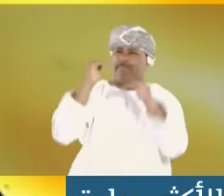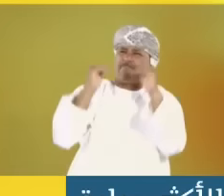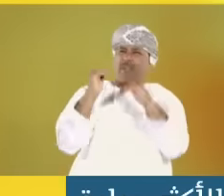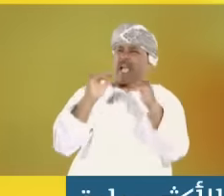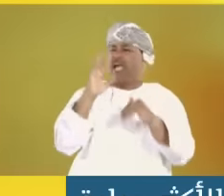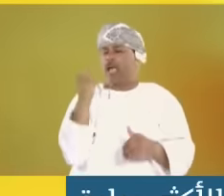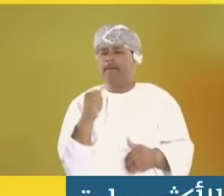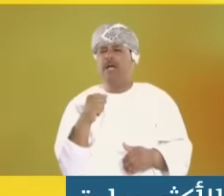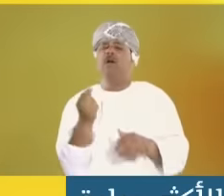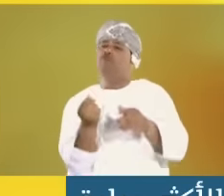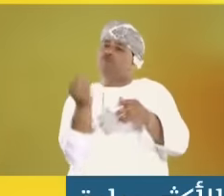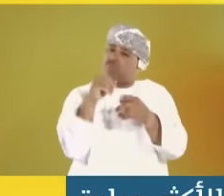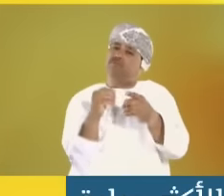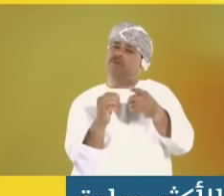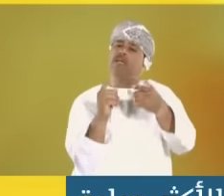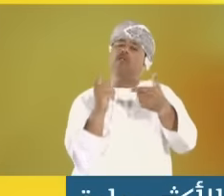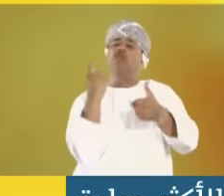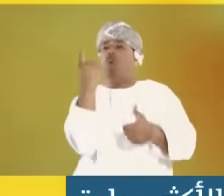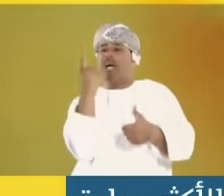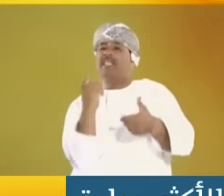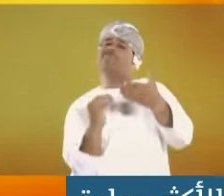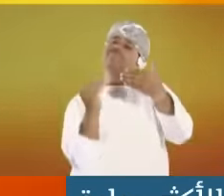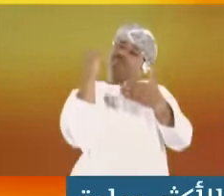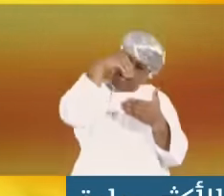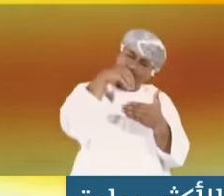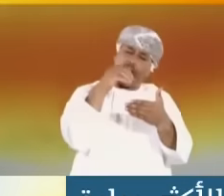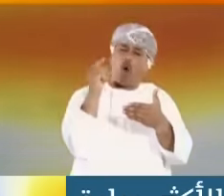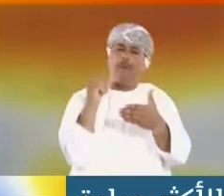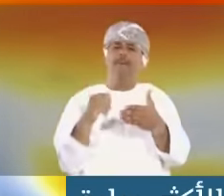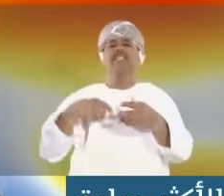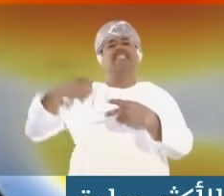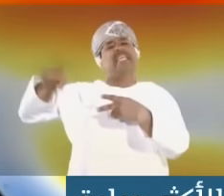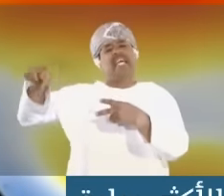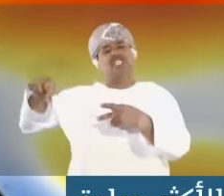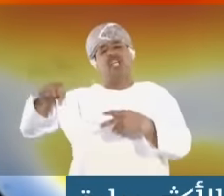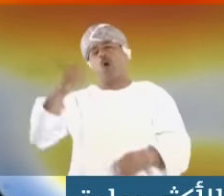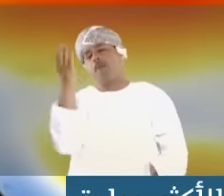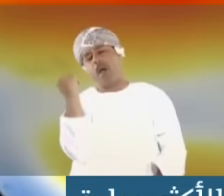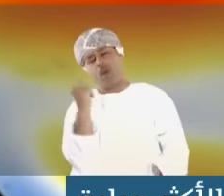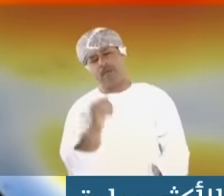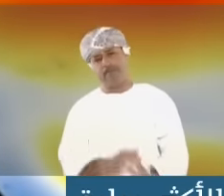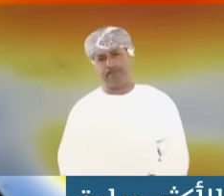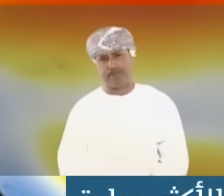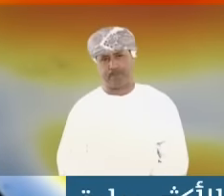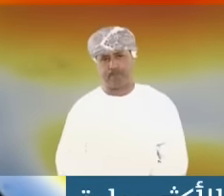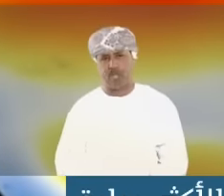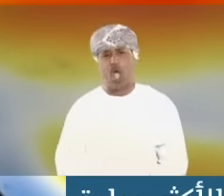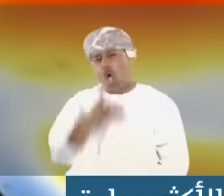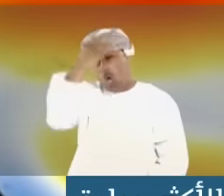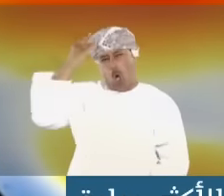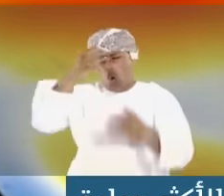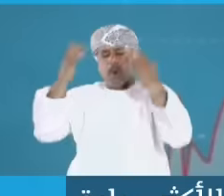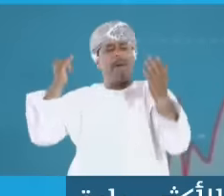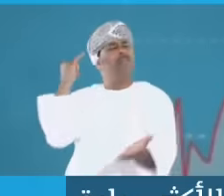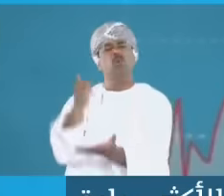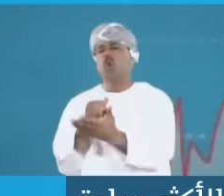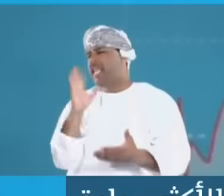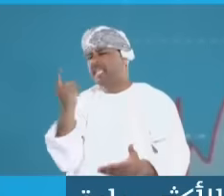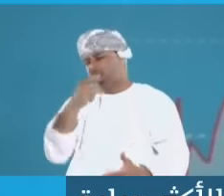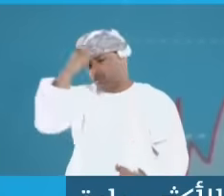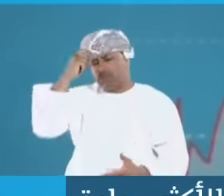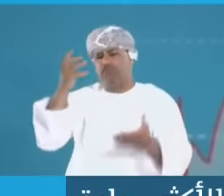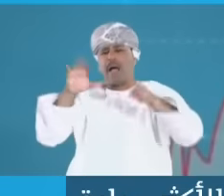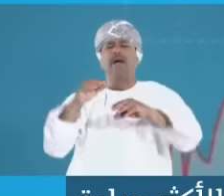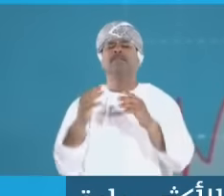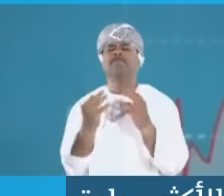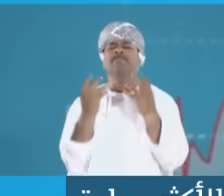بأكثر من درجة مئوية عن معدلات أواخر القرن 19. وأنحى العلماء بالمسؤولية في ذلك على